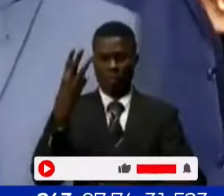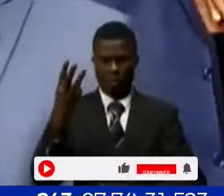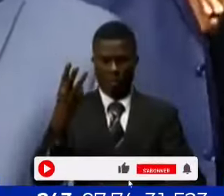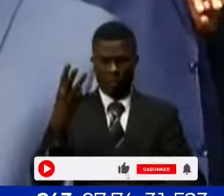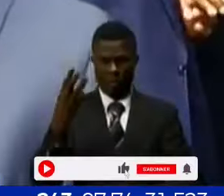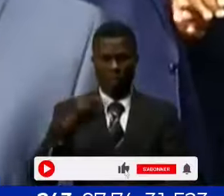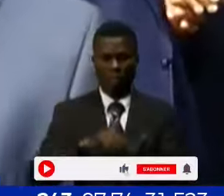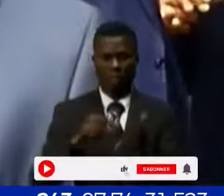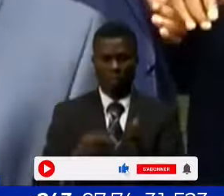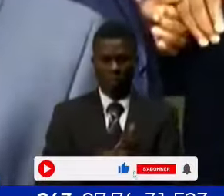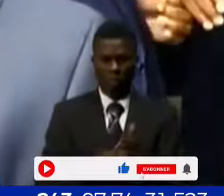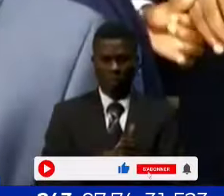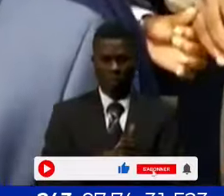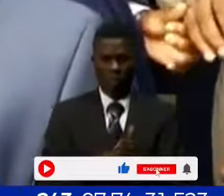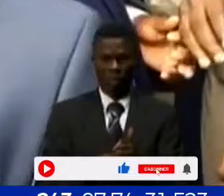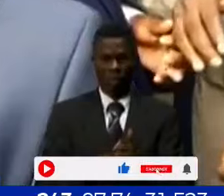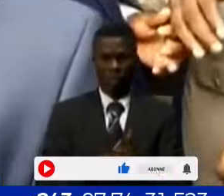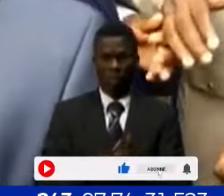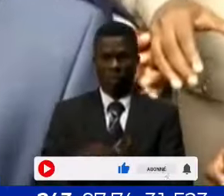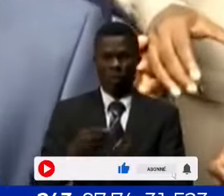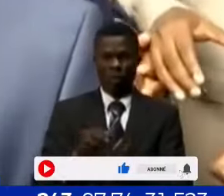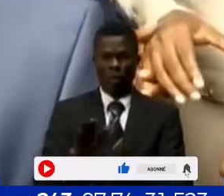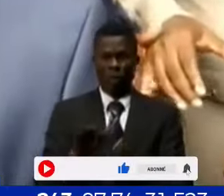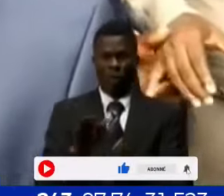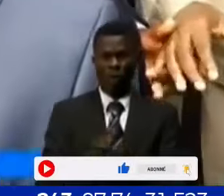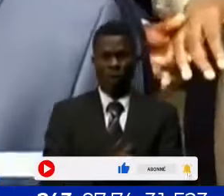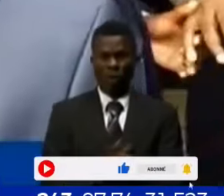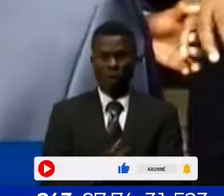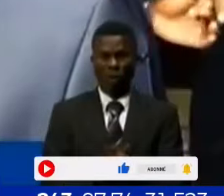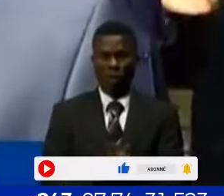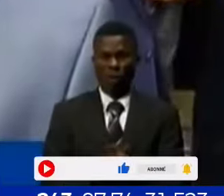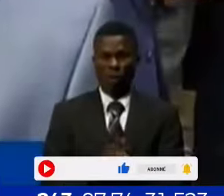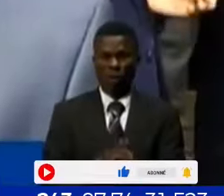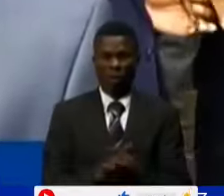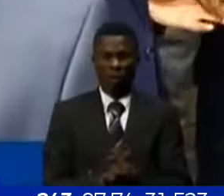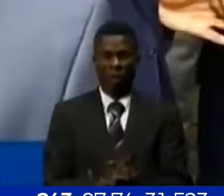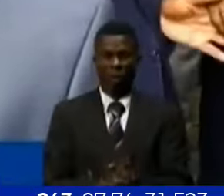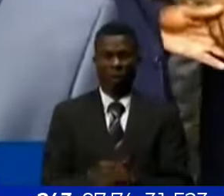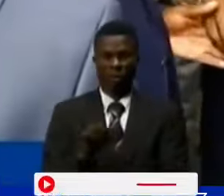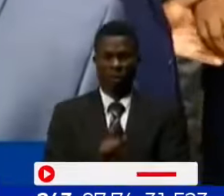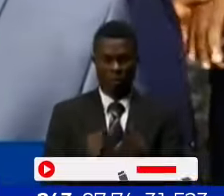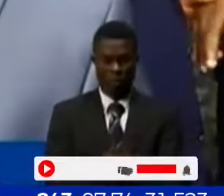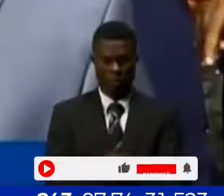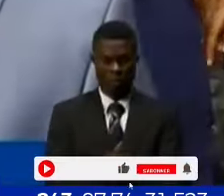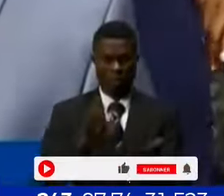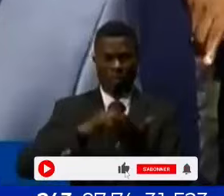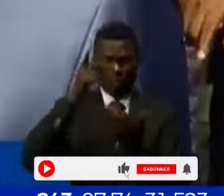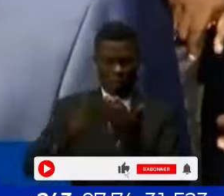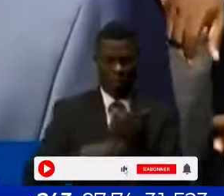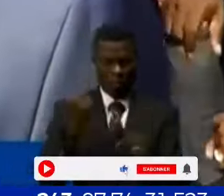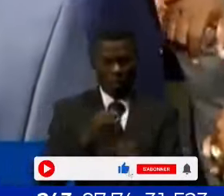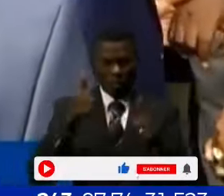année encourageante pour la Régie des eaux. D'abord, on a fini avec un bilan